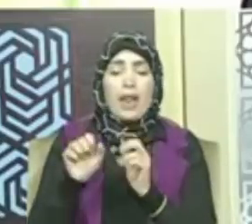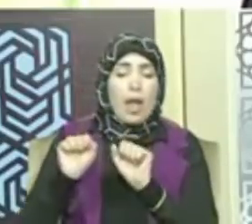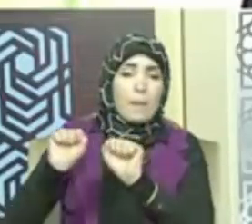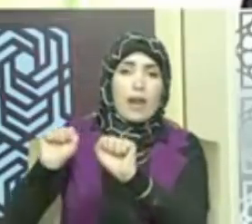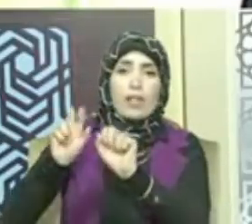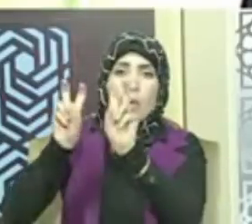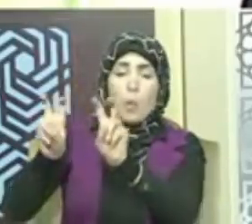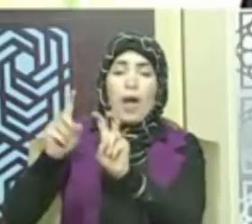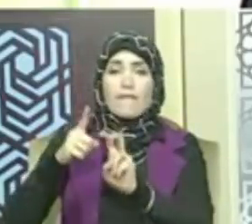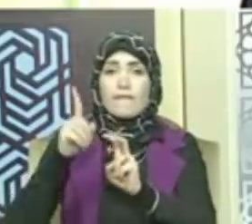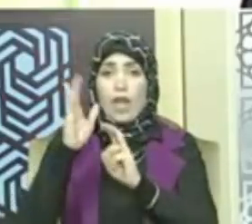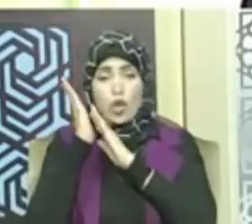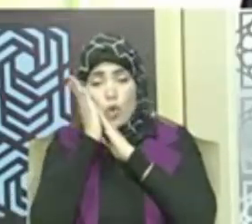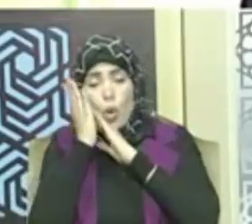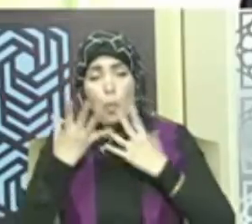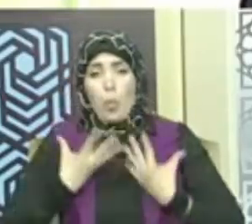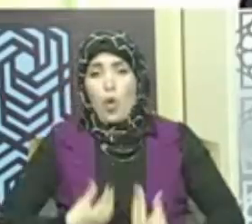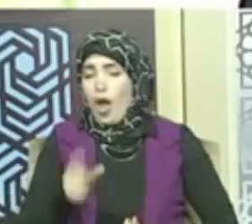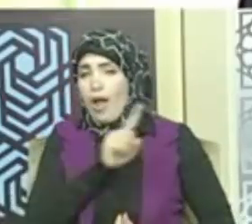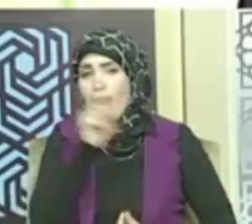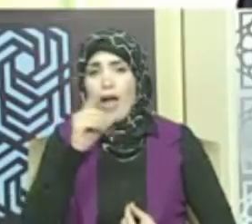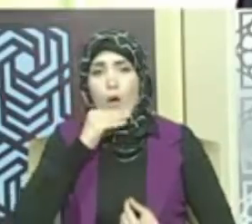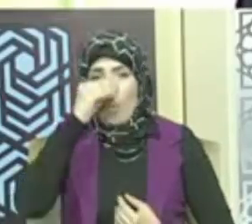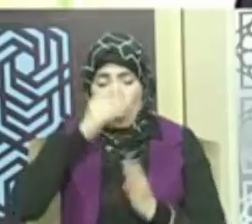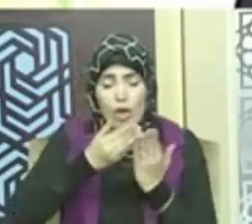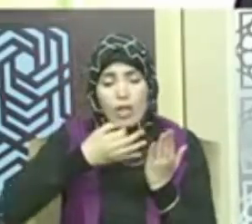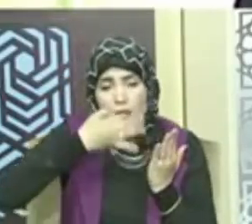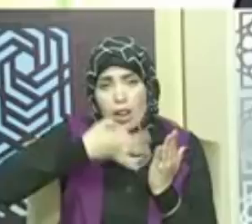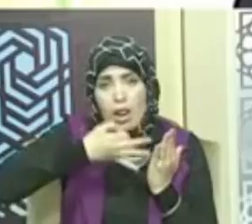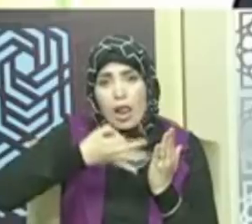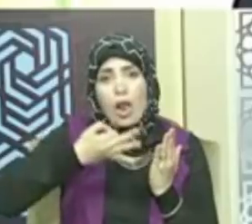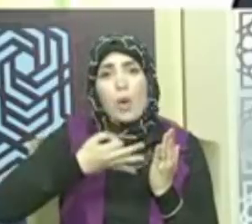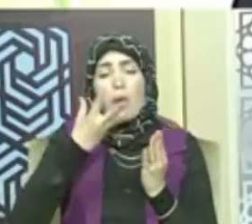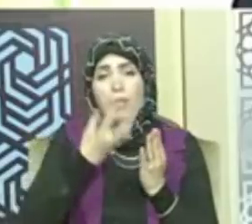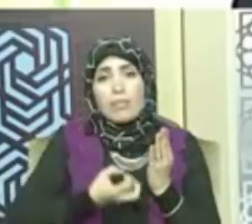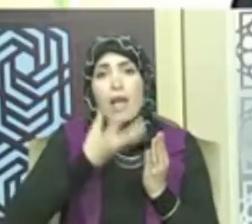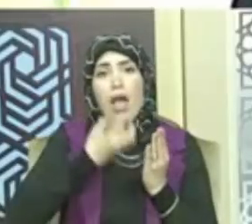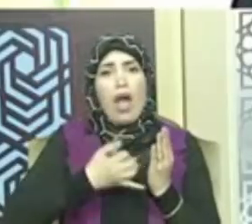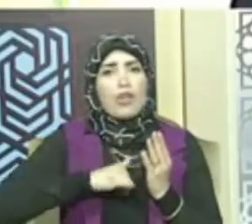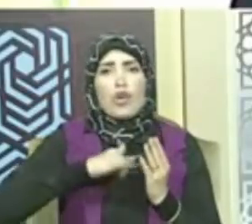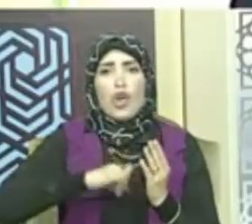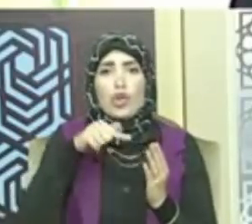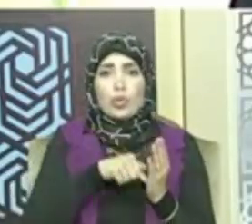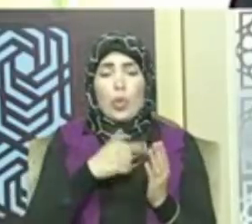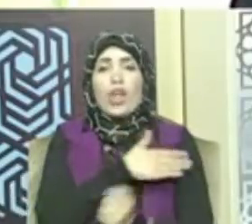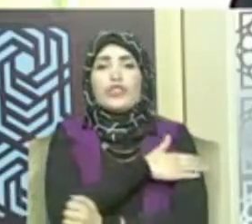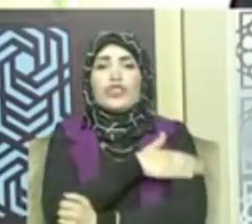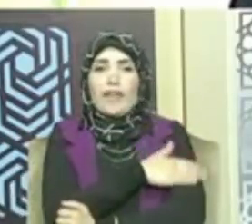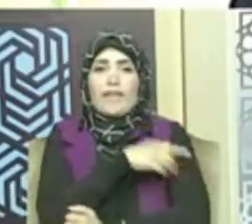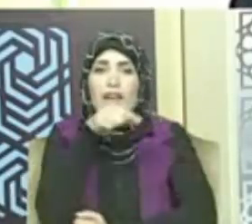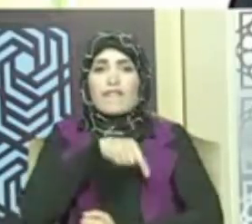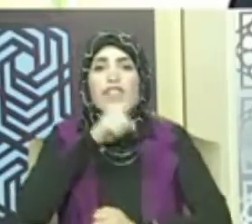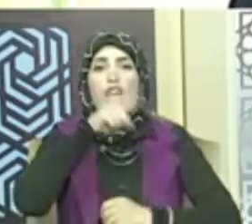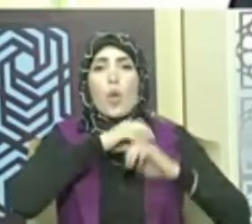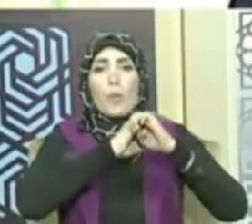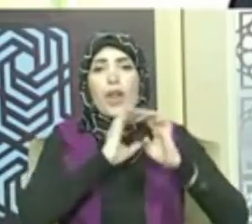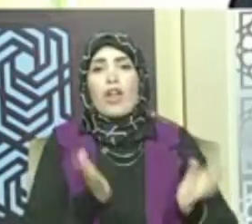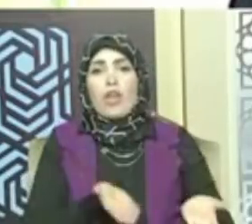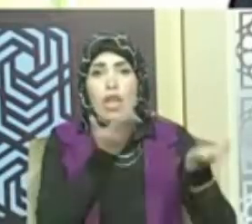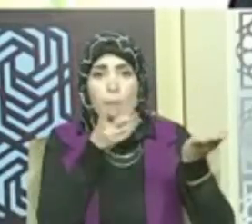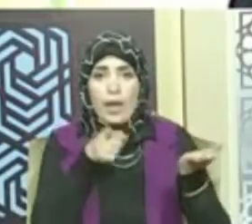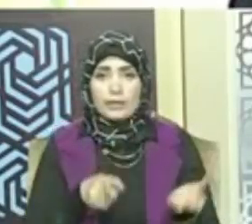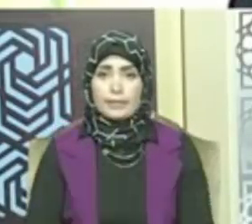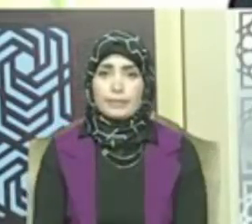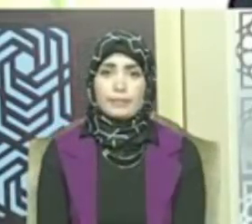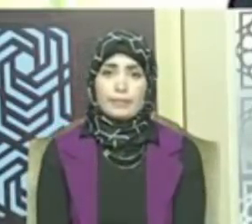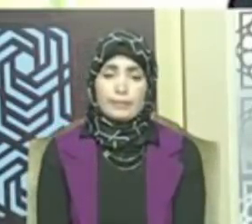وراحته فشفعني فيه، فيشفعان لصاحبهما يوم